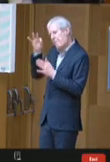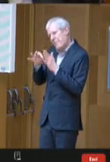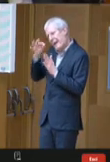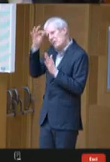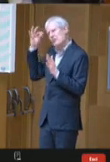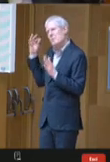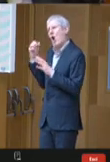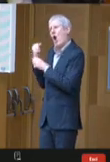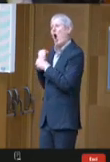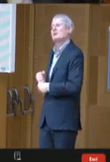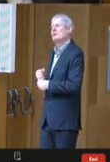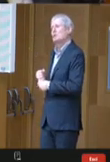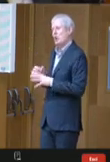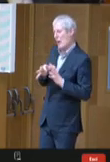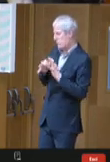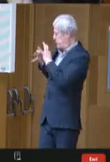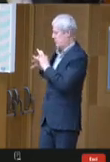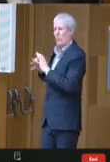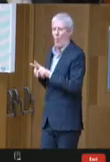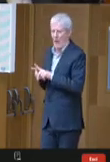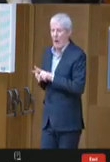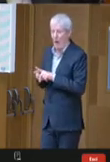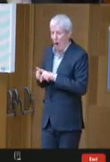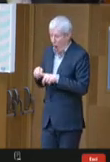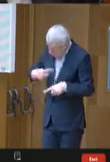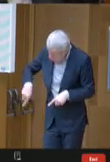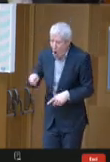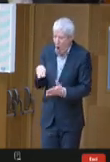nostro Paese. Ebbene, eravamo presenti lì perché